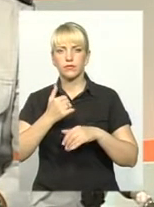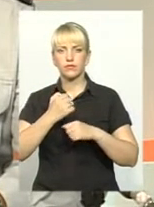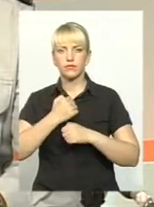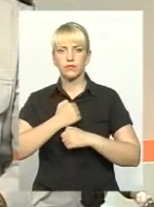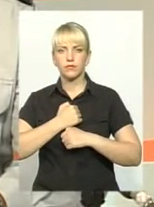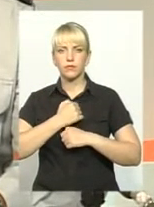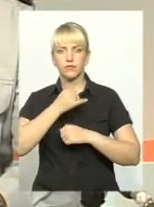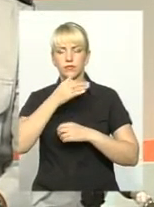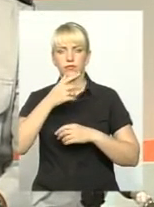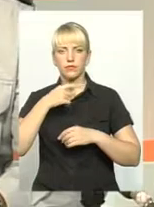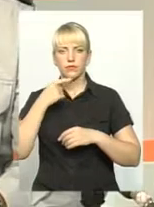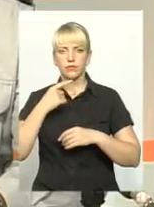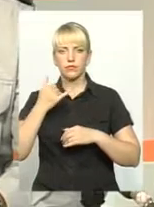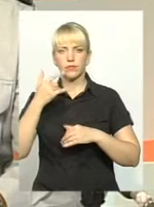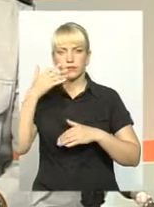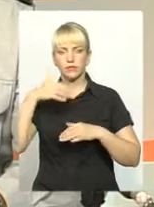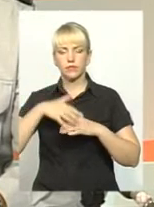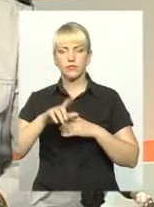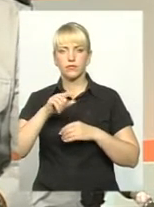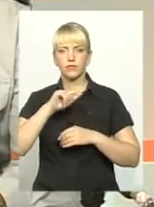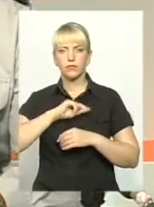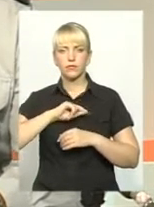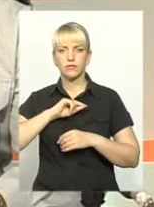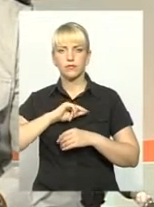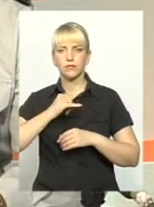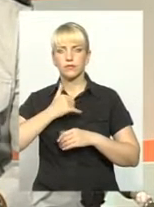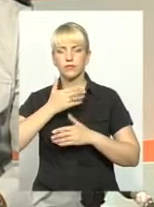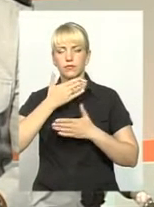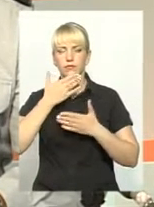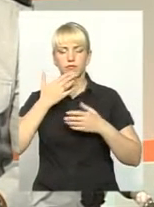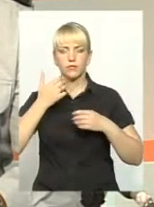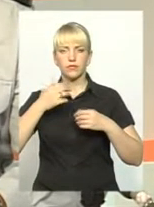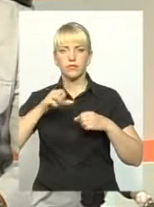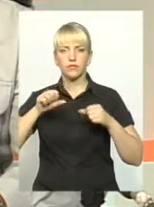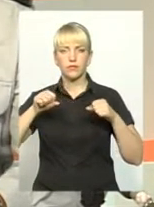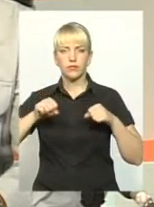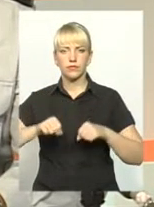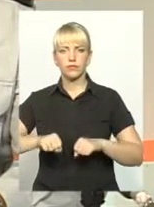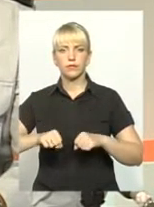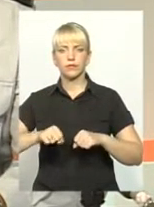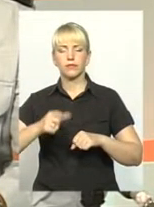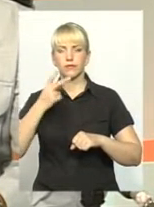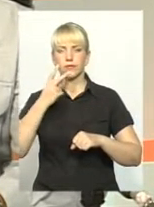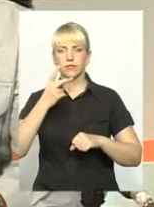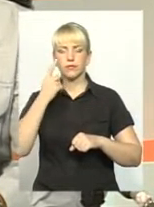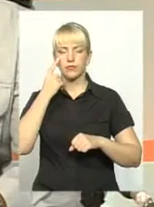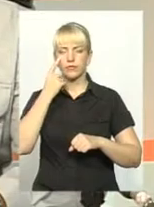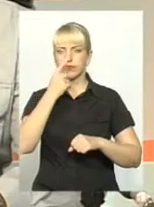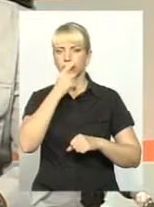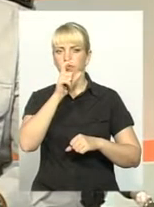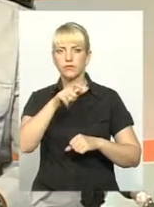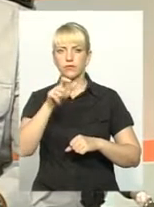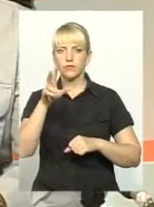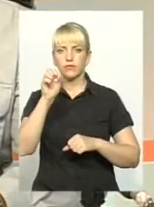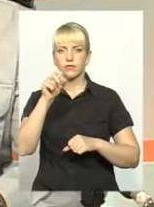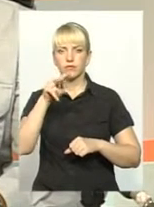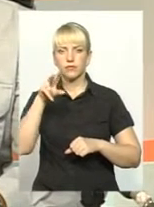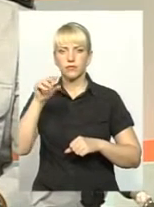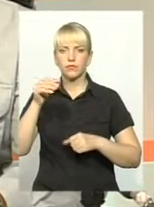превеликий жаль, не приходиться. Ми розуміємо, що морально сьогодні в нас немає права дивитися людям вічі, але ми об'єктивно